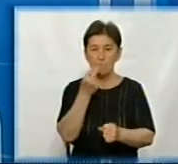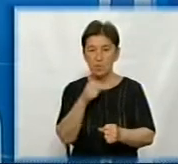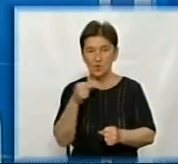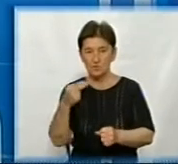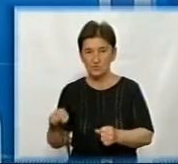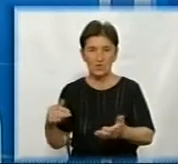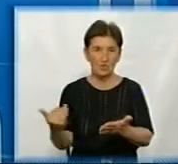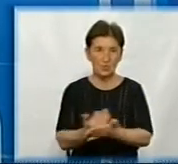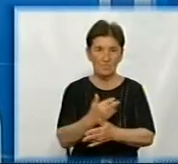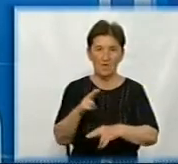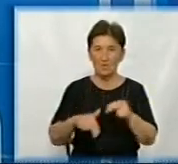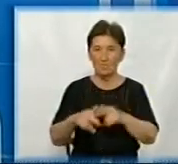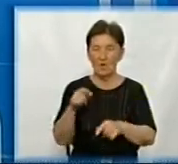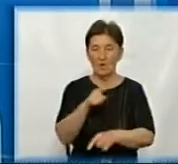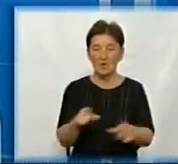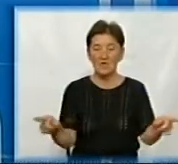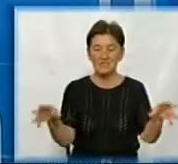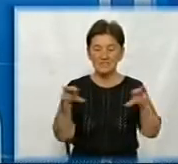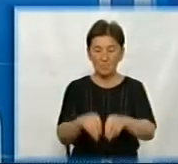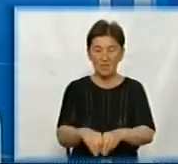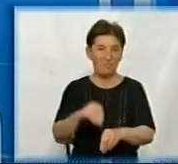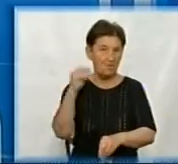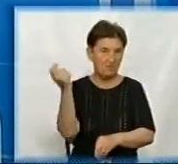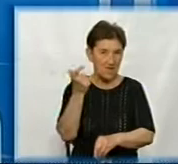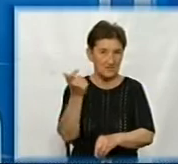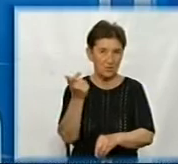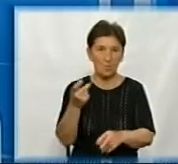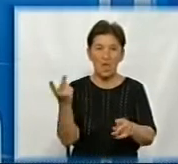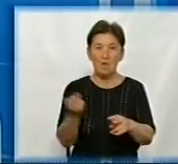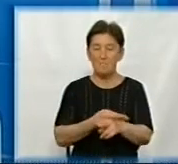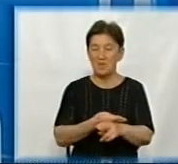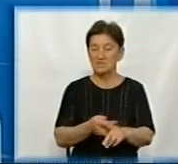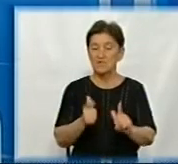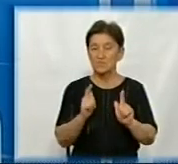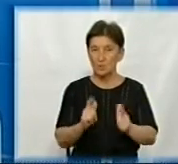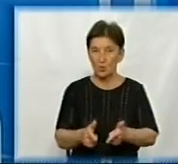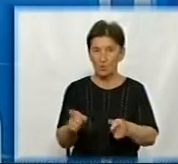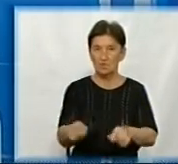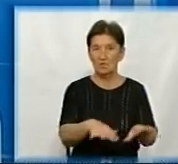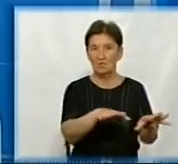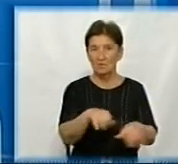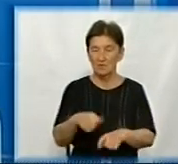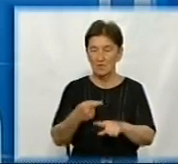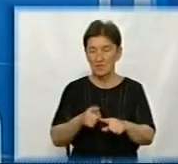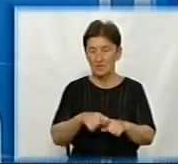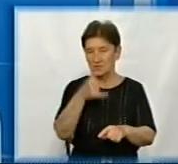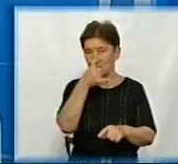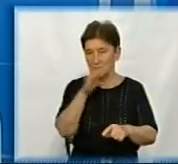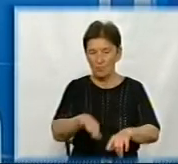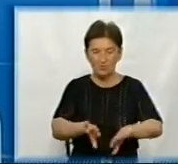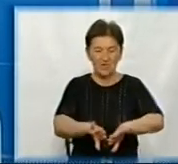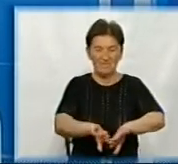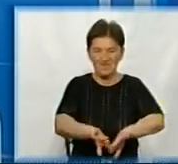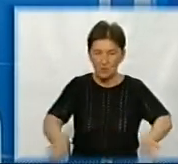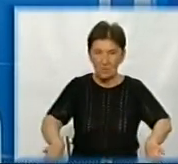нове майно, наймач стає його співвласником. Якщо ж наймач без згоди наймодавця зробив поліпшення, яке не можна відокремити в даному випадку